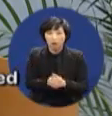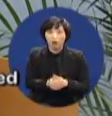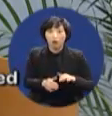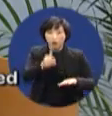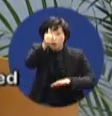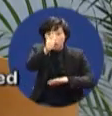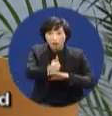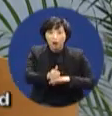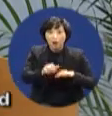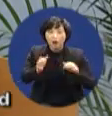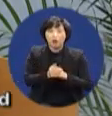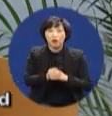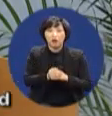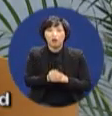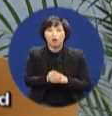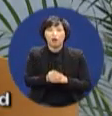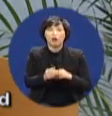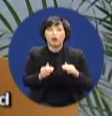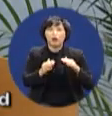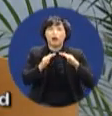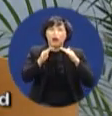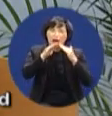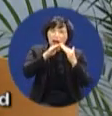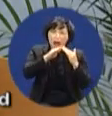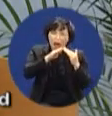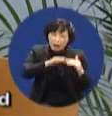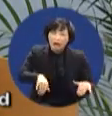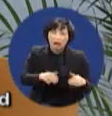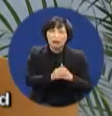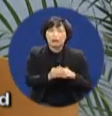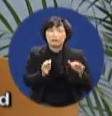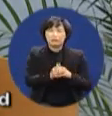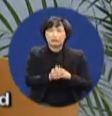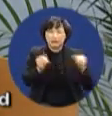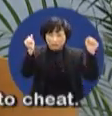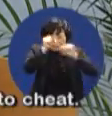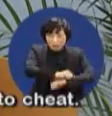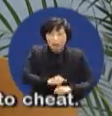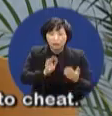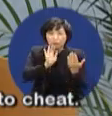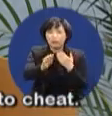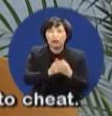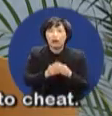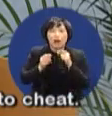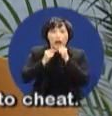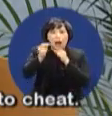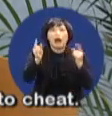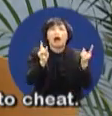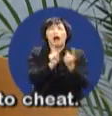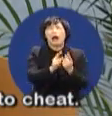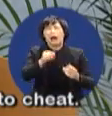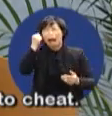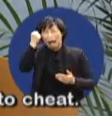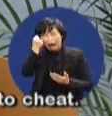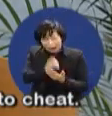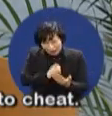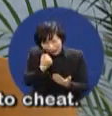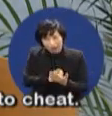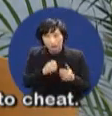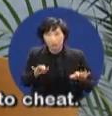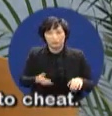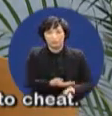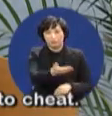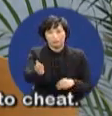끝난 다음에서 그때다 아이고 사기당했네. 우리는 사기치는 이 악한 마귀